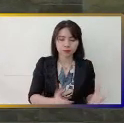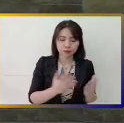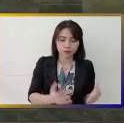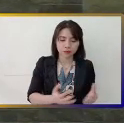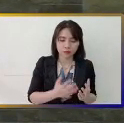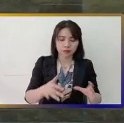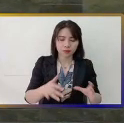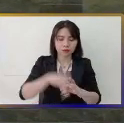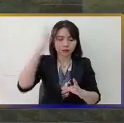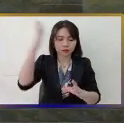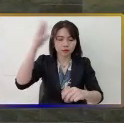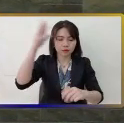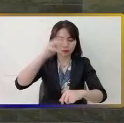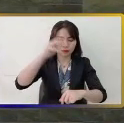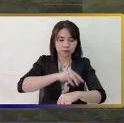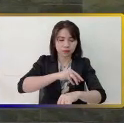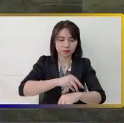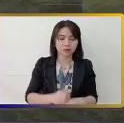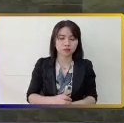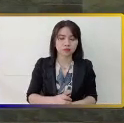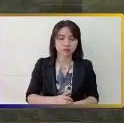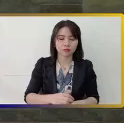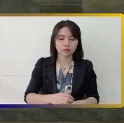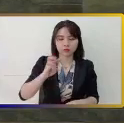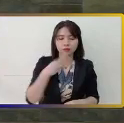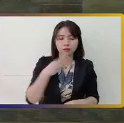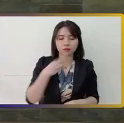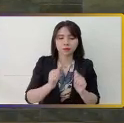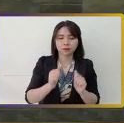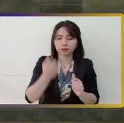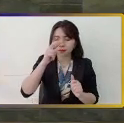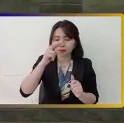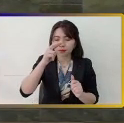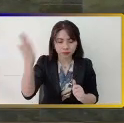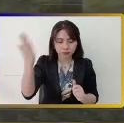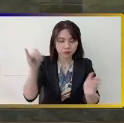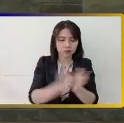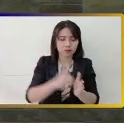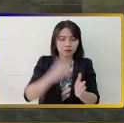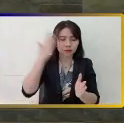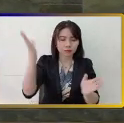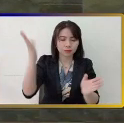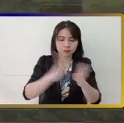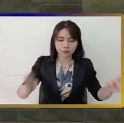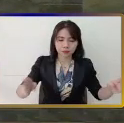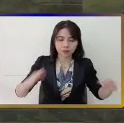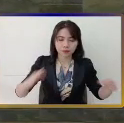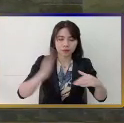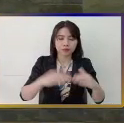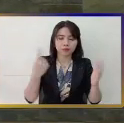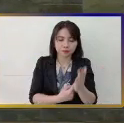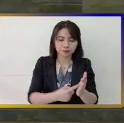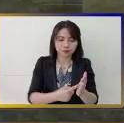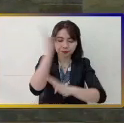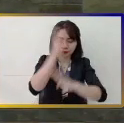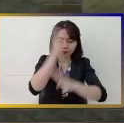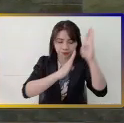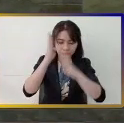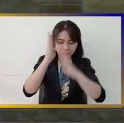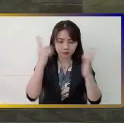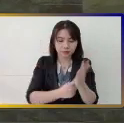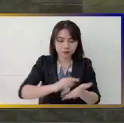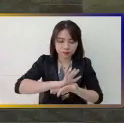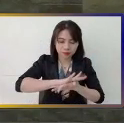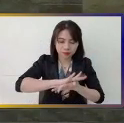na pinakita po namin Panginoon na you are bigger than this pandemic crisis. You are stronger than